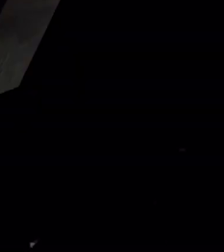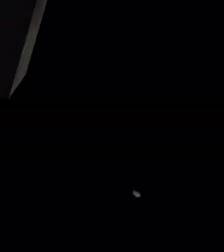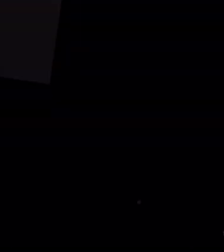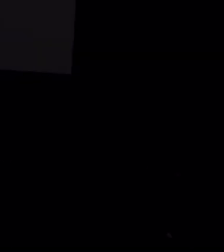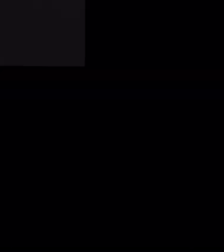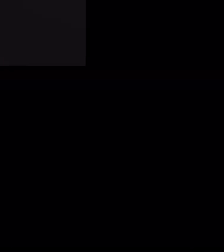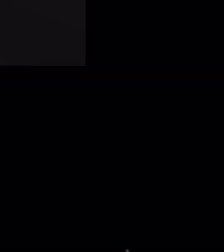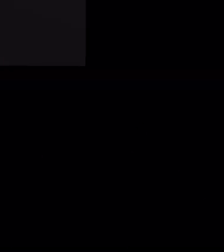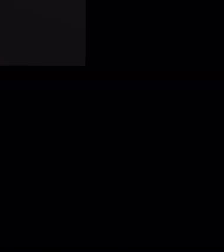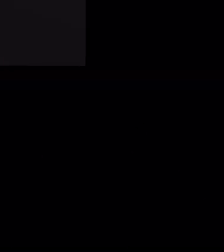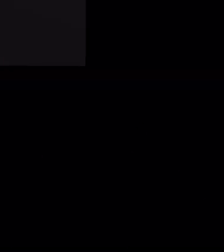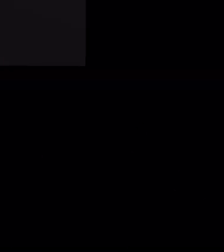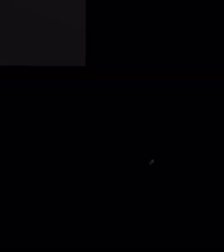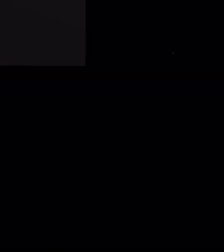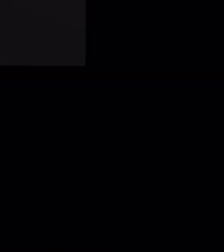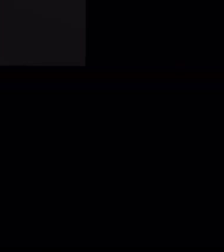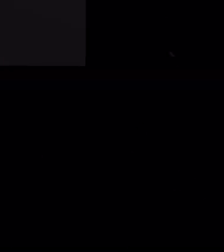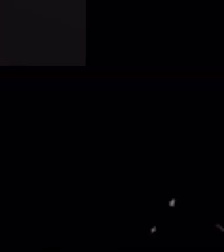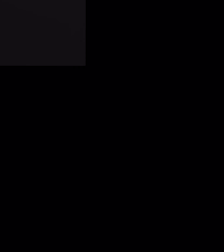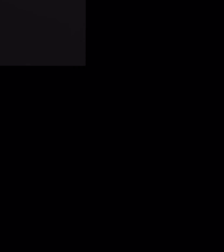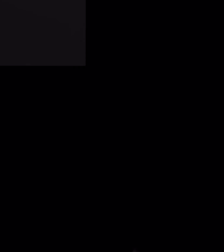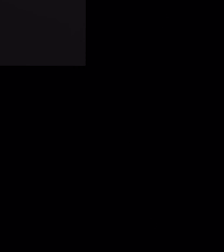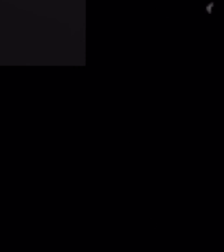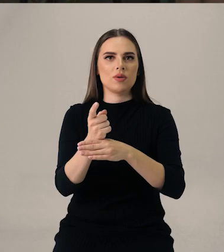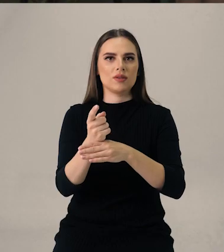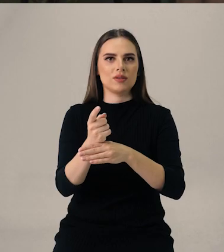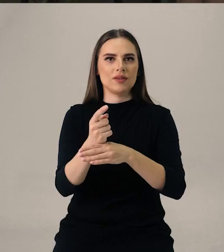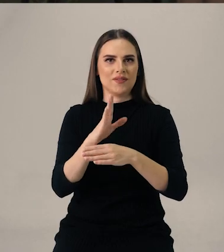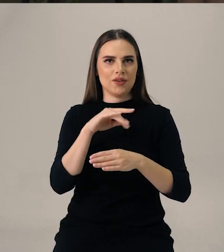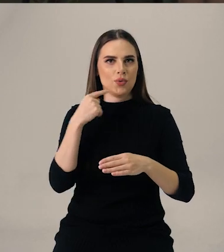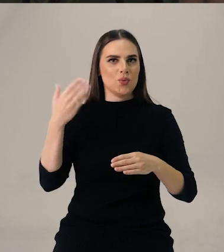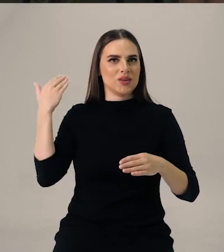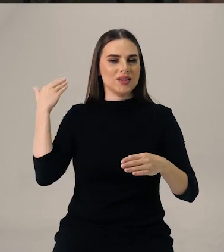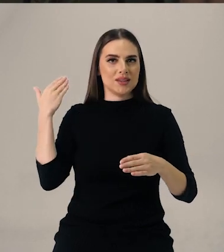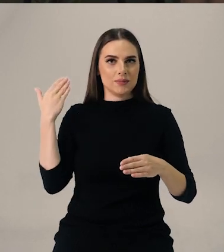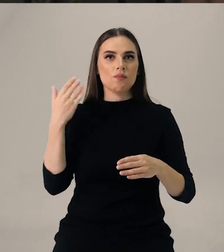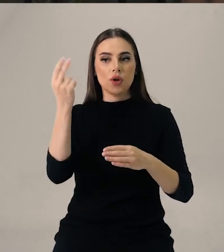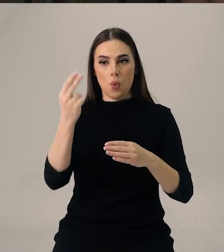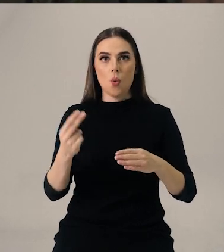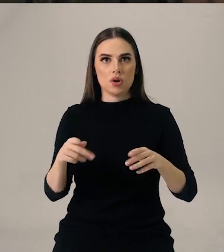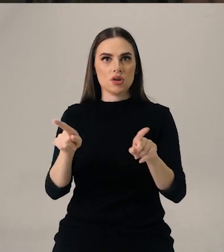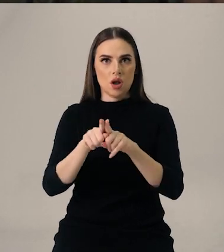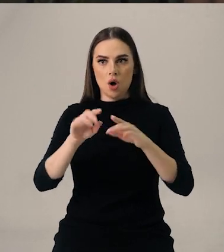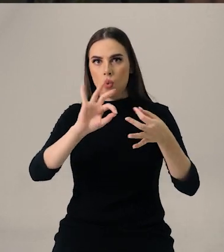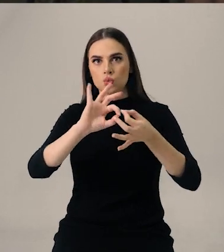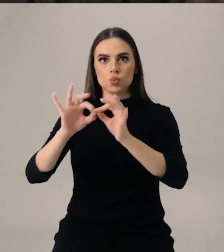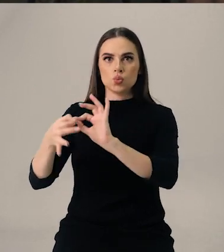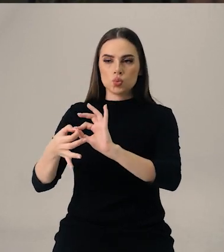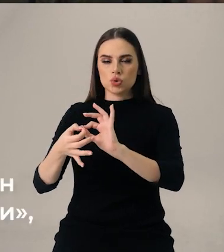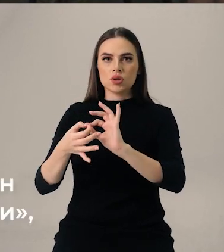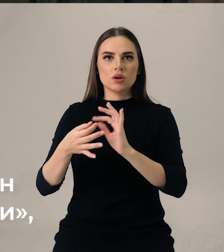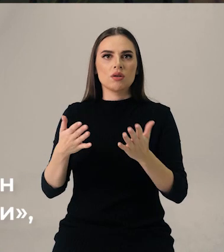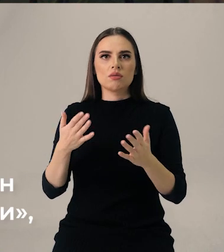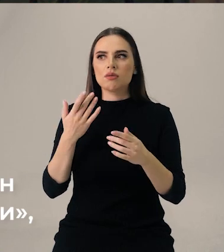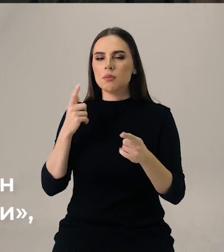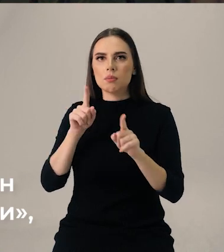и сын его Иван стала первой картиной, подвергшейся цензуре? Конечно, картина на такой сюжет вызывала и более резкую критику.